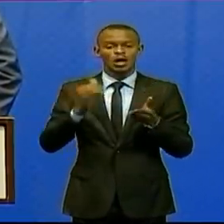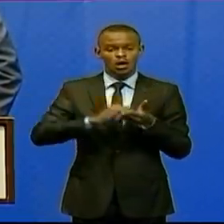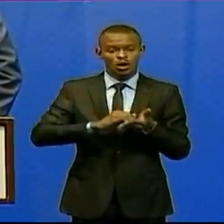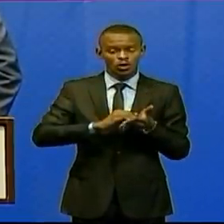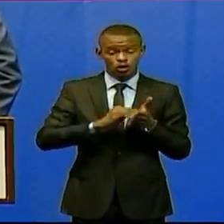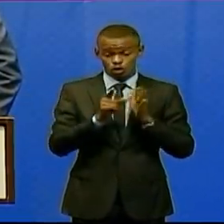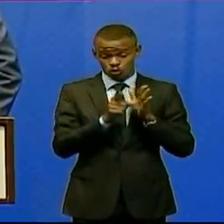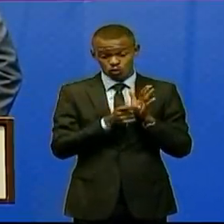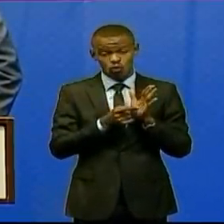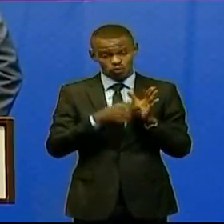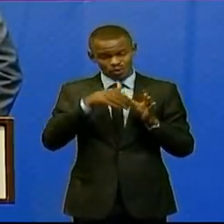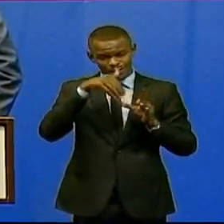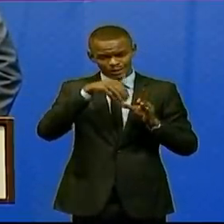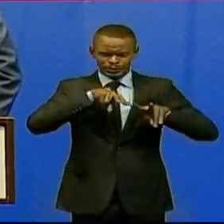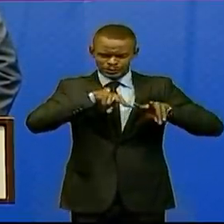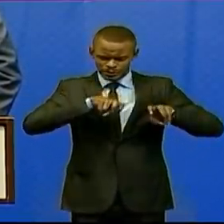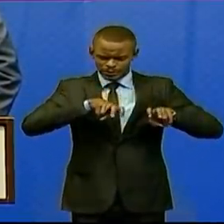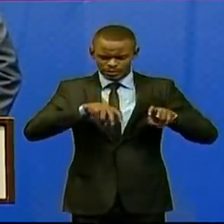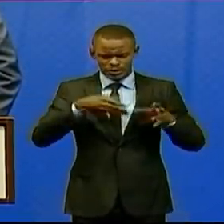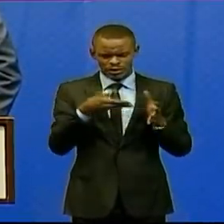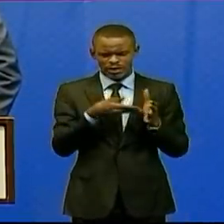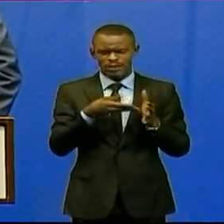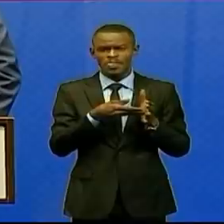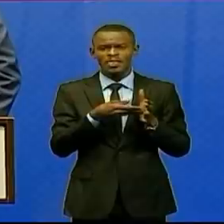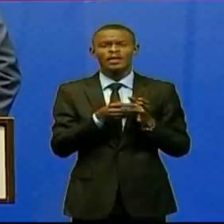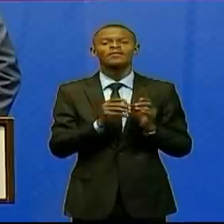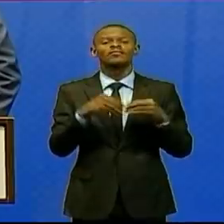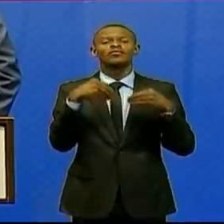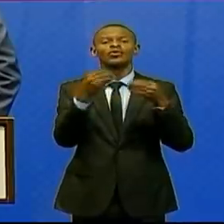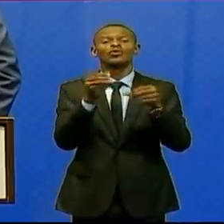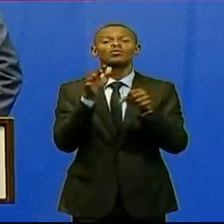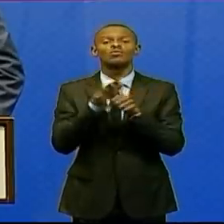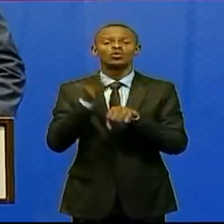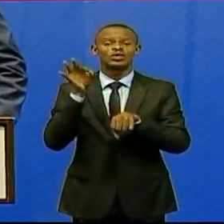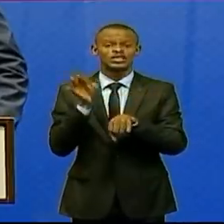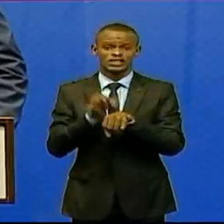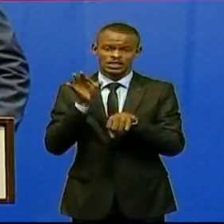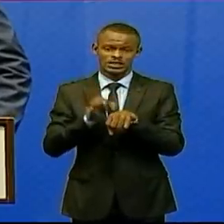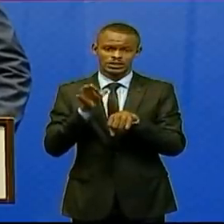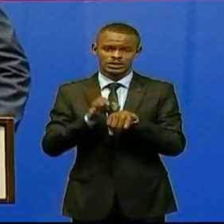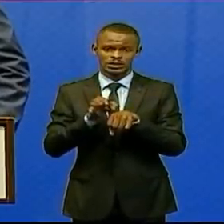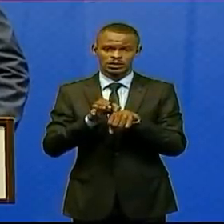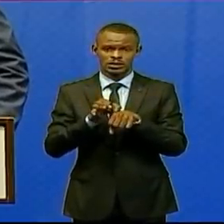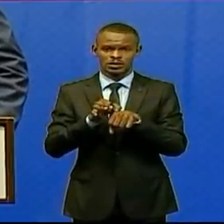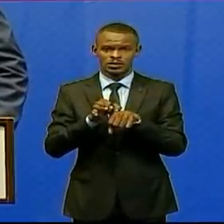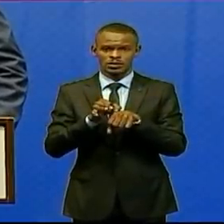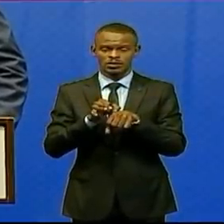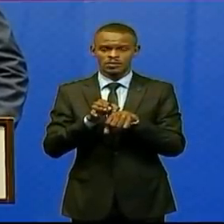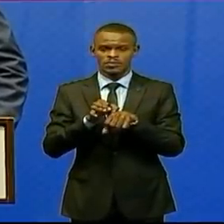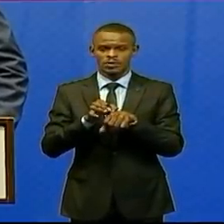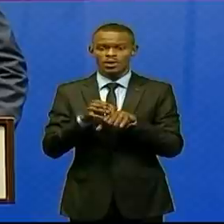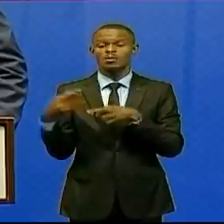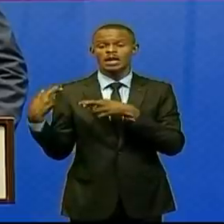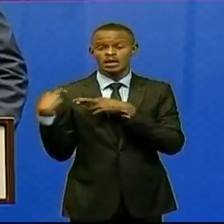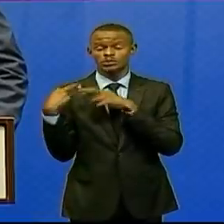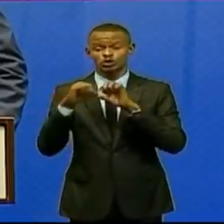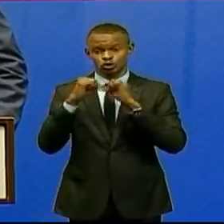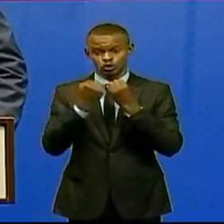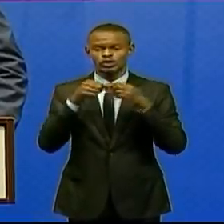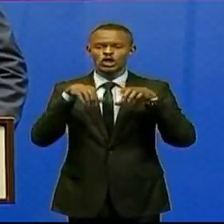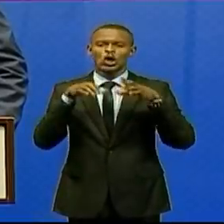loi des opérateurs économiques congolais. C'est à ce titre que des contacts ont été